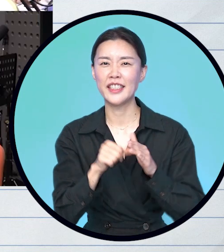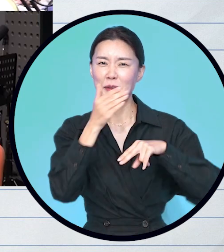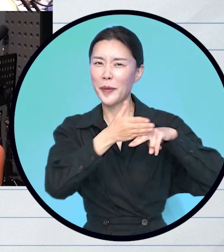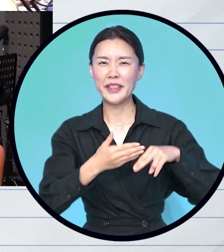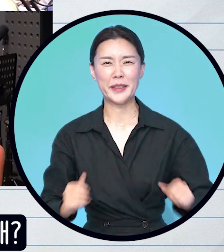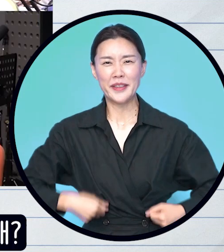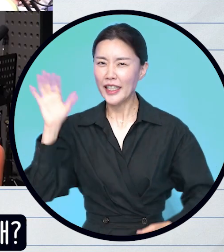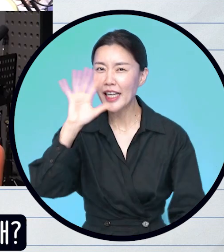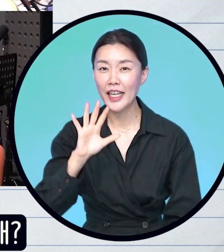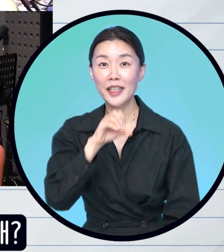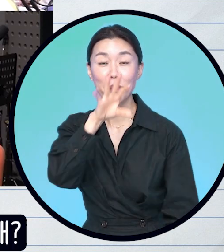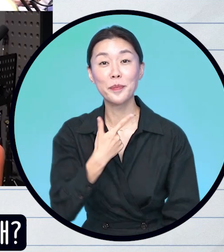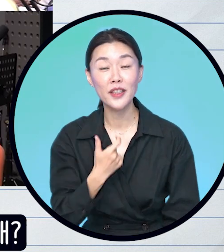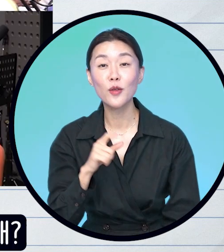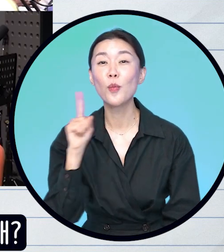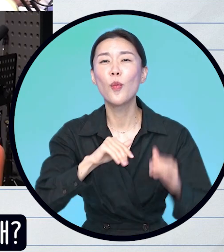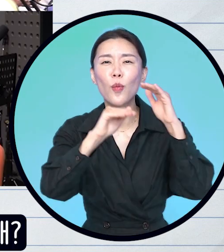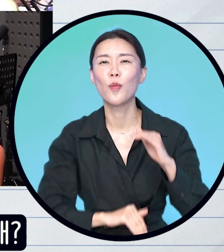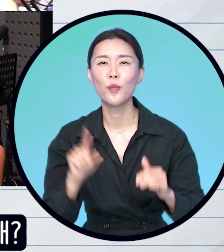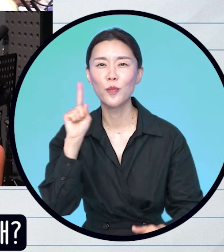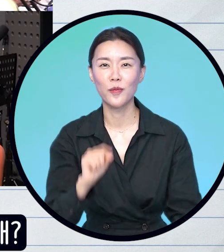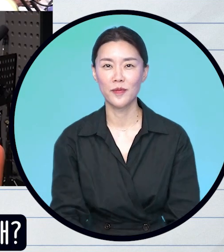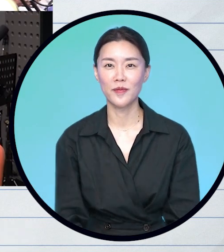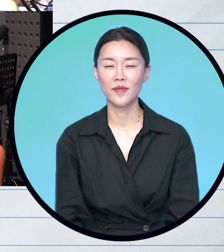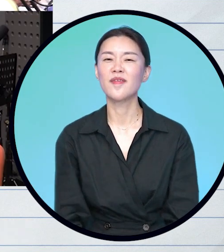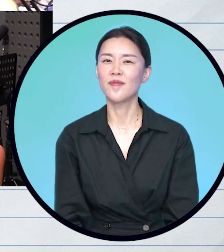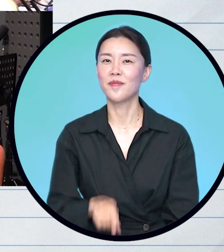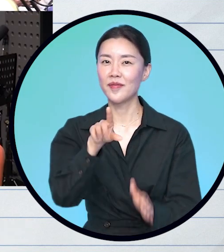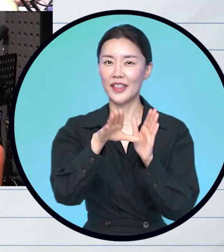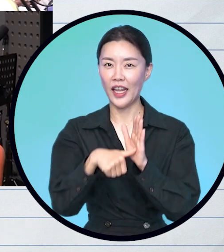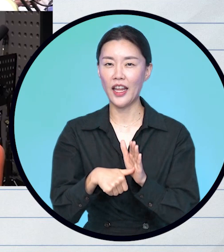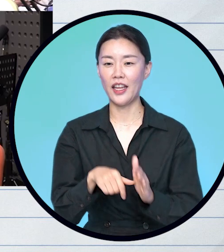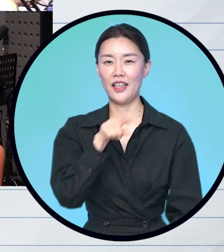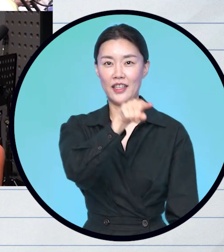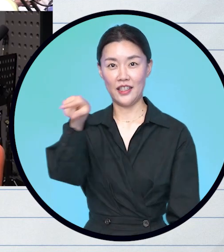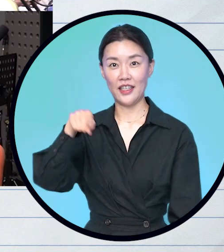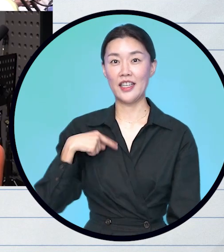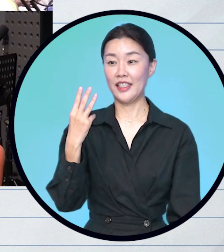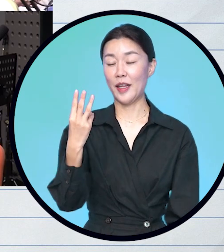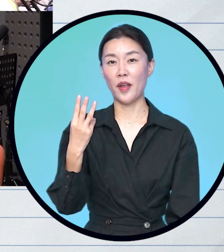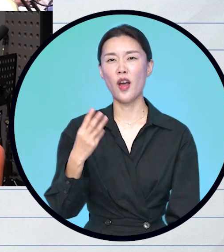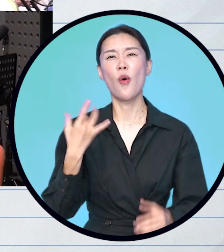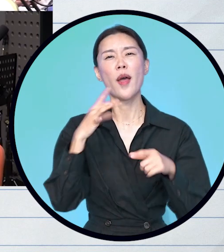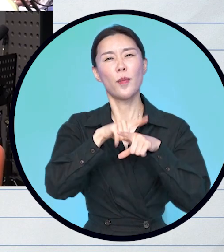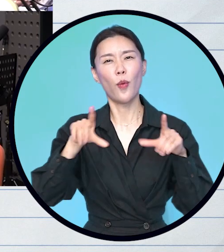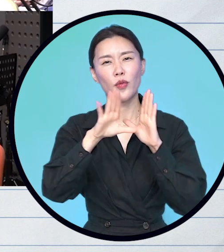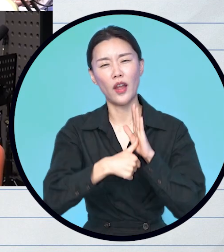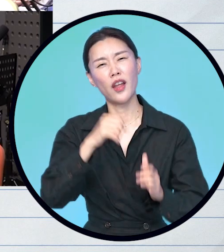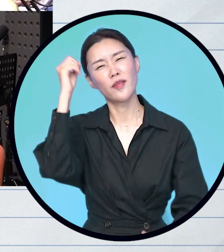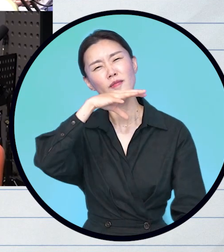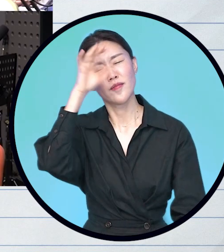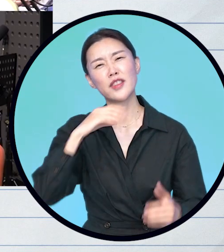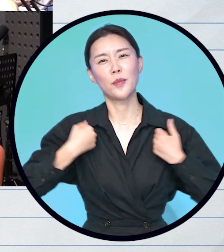얘기도 했다던데 도대체 무슨 일이 있었던 거예요, 이때? 아, 이때 이제 네. 사실 이렇게 세 명이 옷을 막 그렇게 신경 쓰지 않는 세 명인데 이제 아,